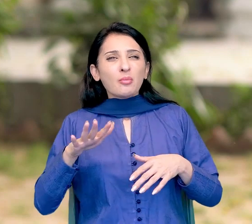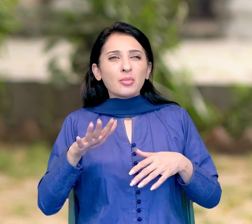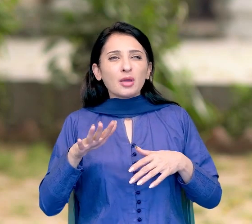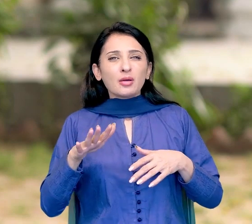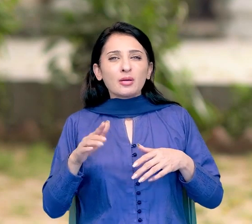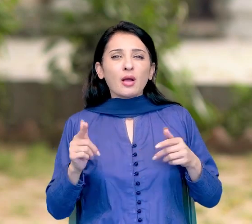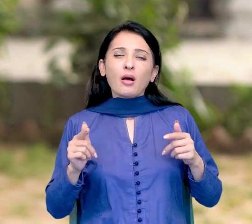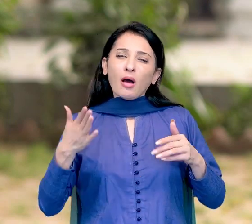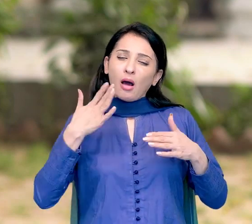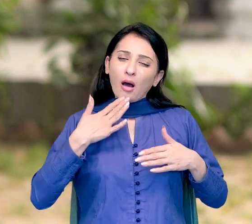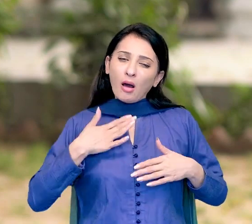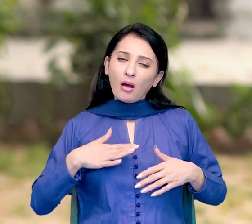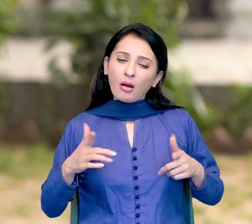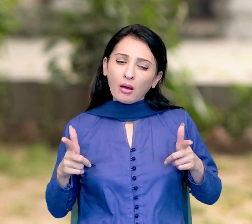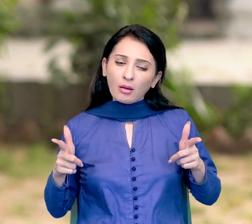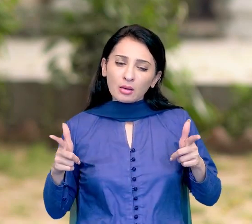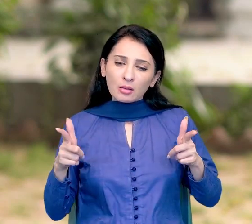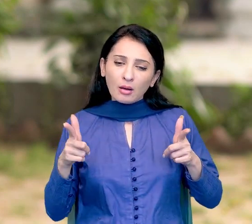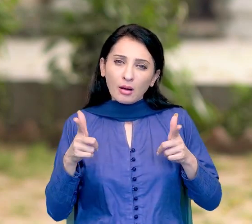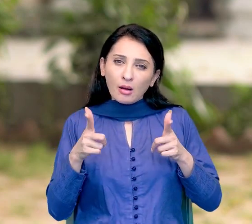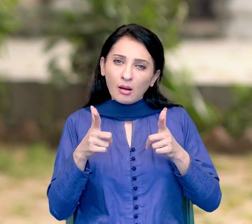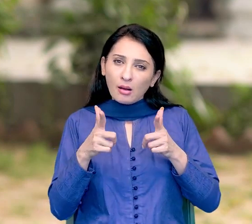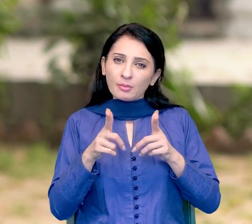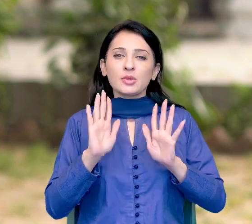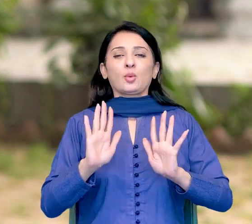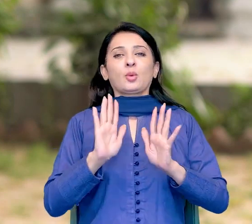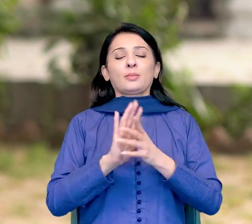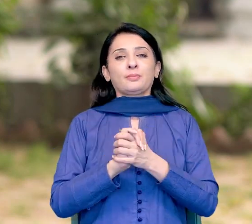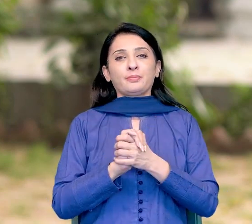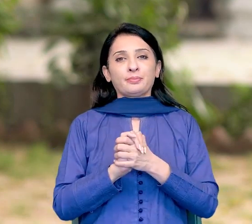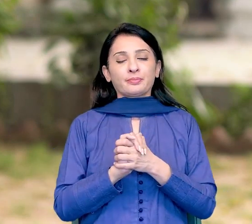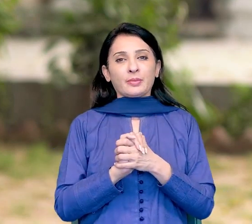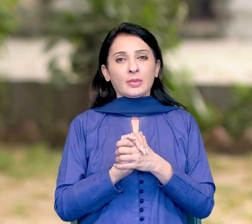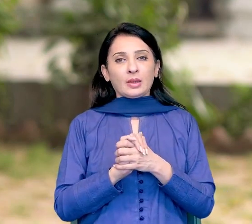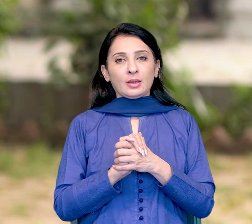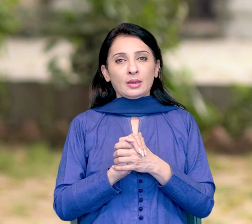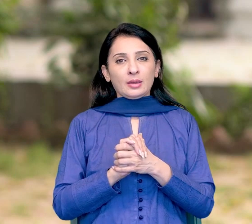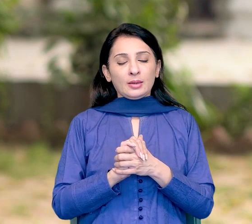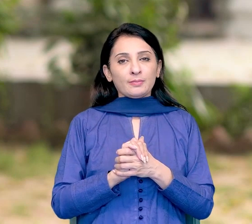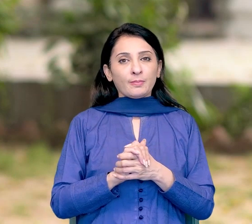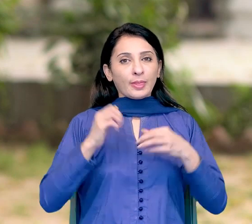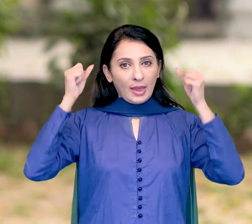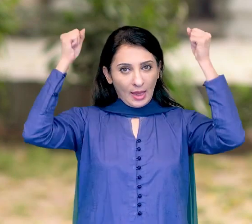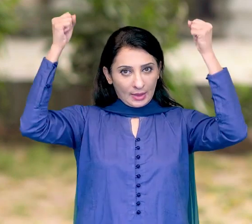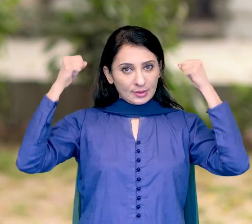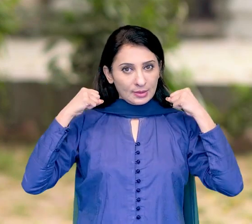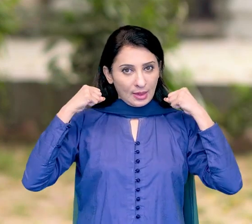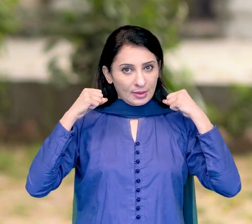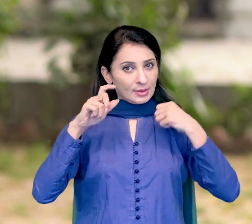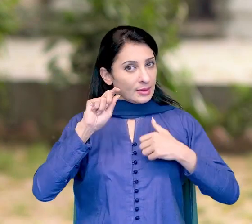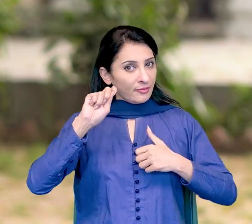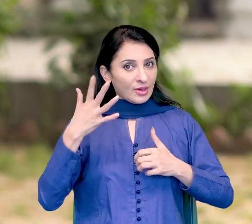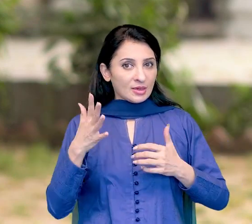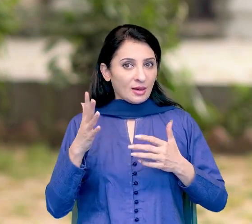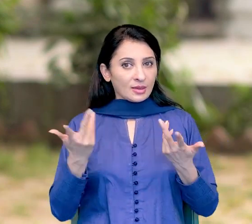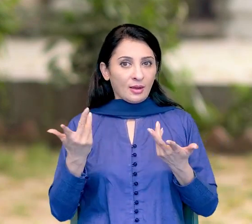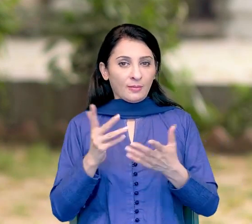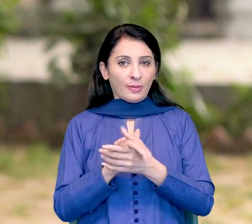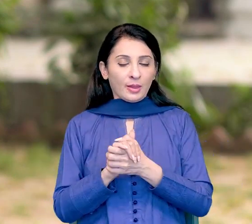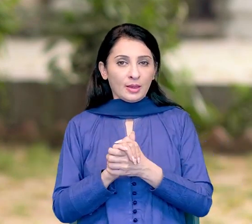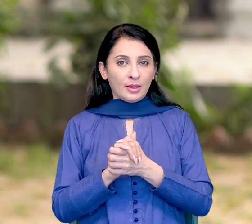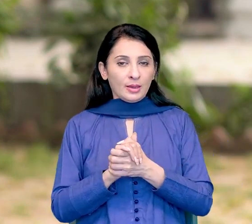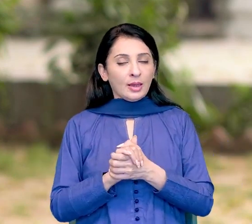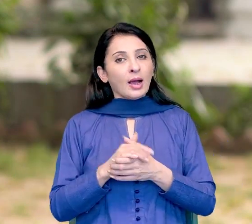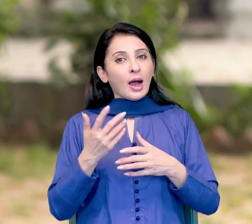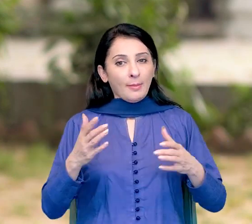آہستہ اور بہت منیمل ایکسٹینٹ کا ہوگا. ایکسرسائز کا رول ہے، ایک بار جب وزن کم ہو